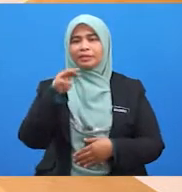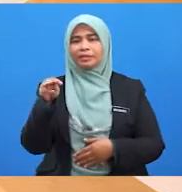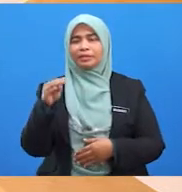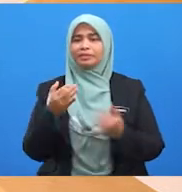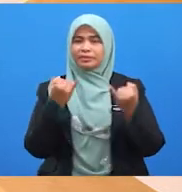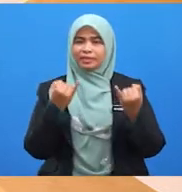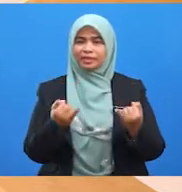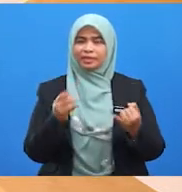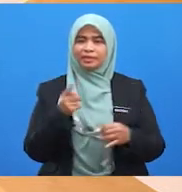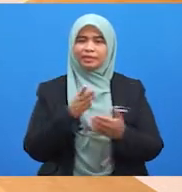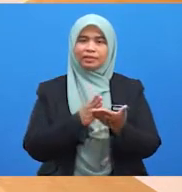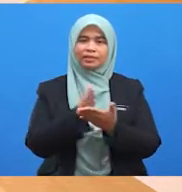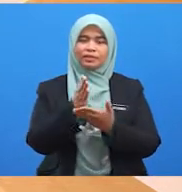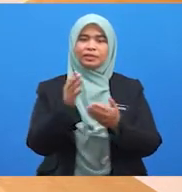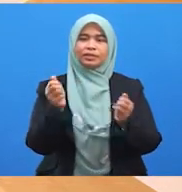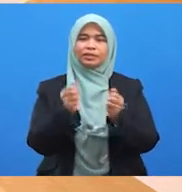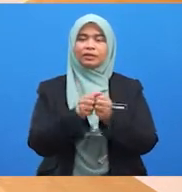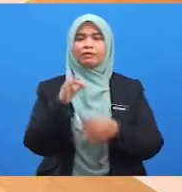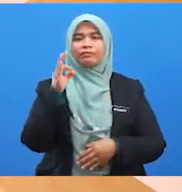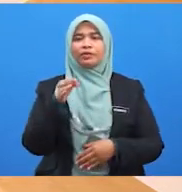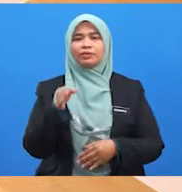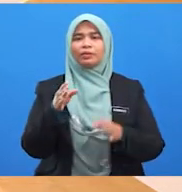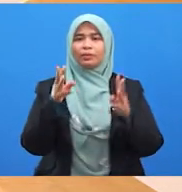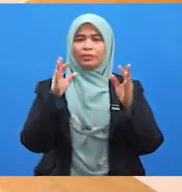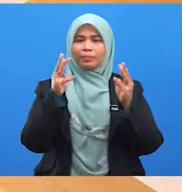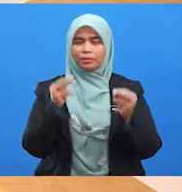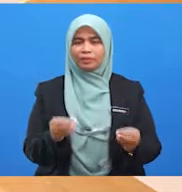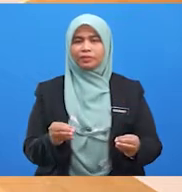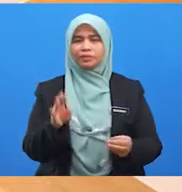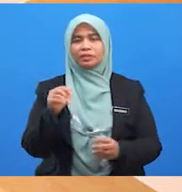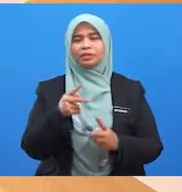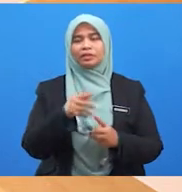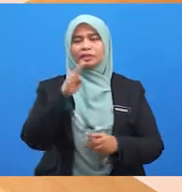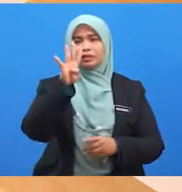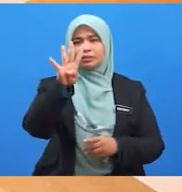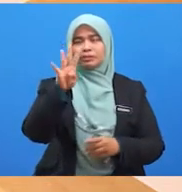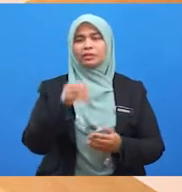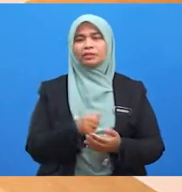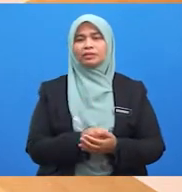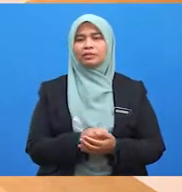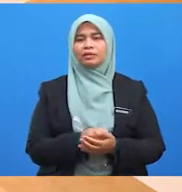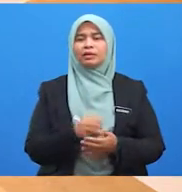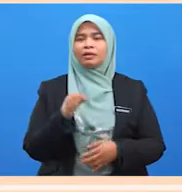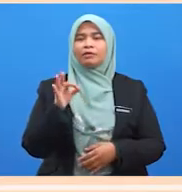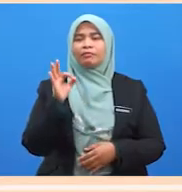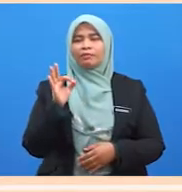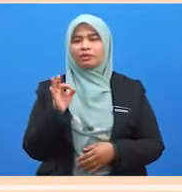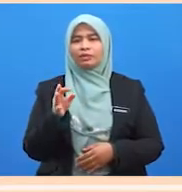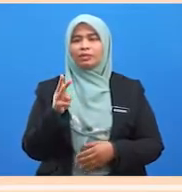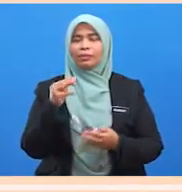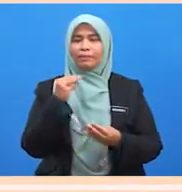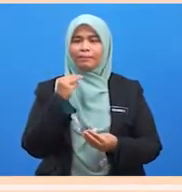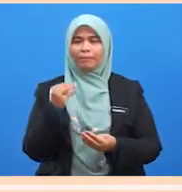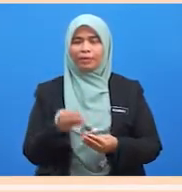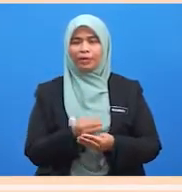Baiklah murid-murid, sekarang kita teruskan dengan faktor manusia yang keempat, iaitu faktor